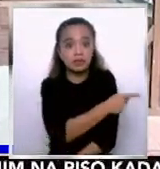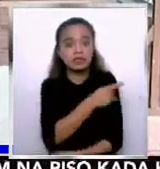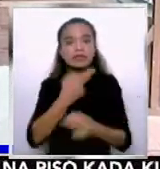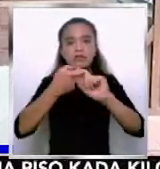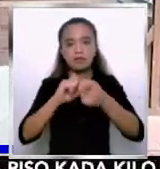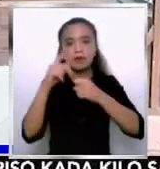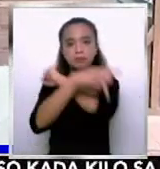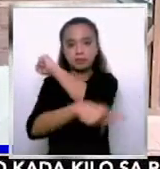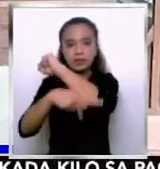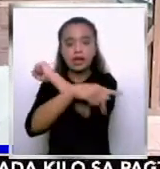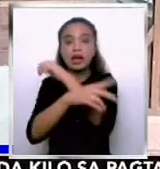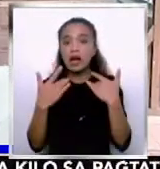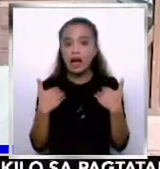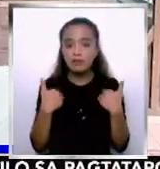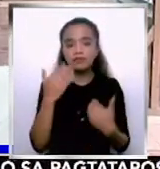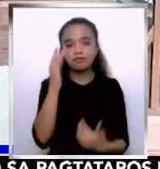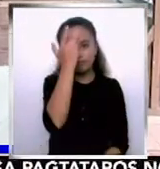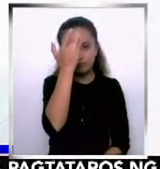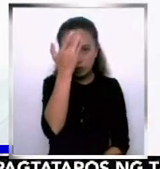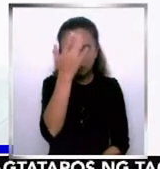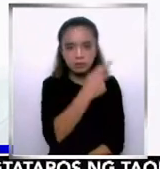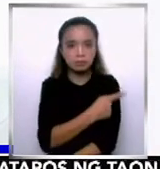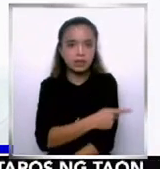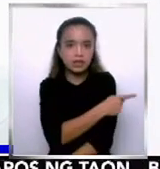mga kailangang operahan at mga nanganak.